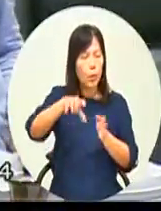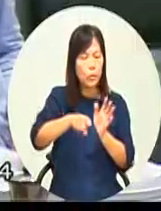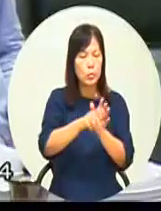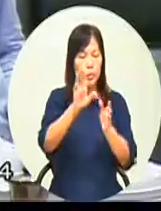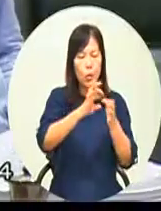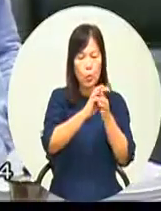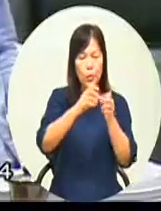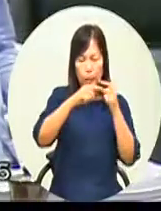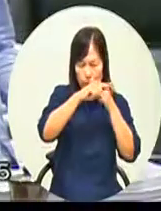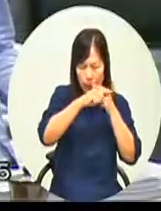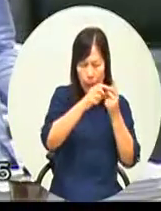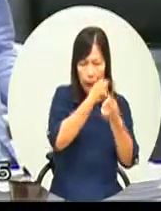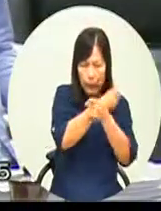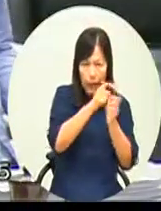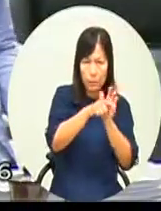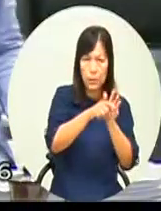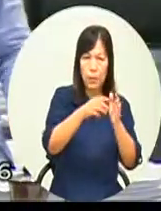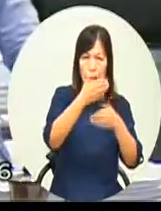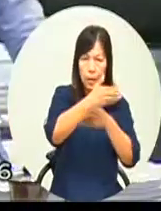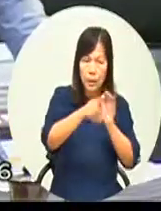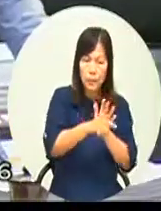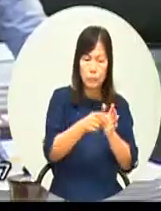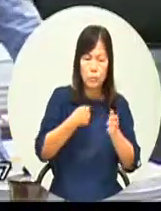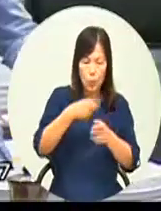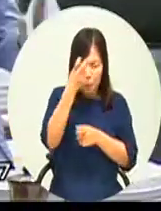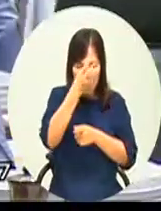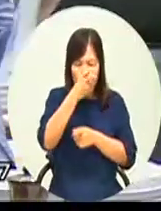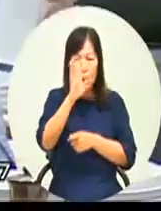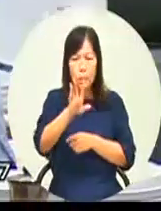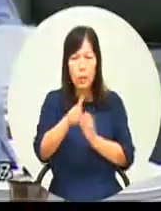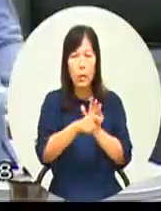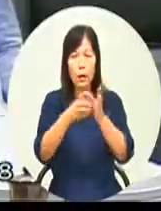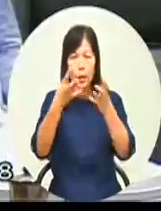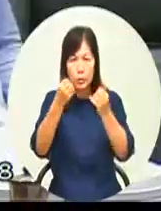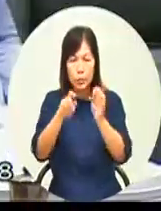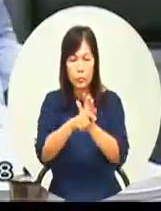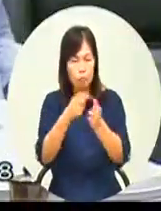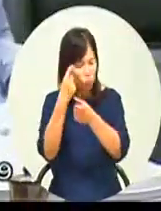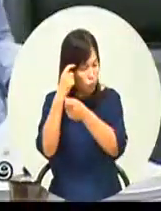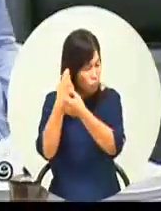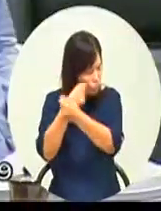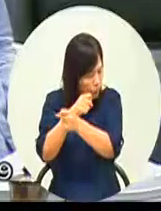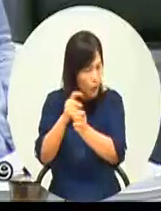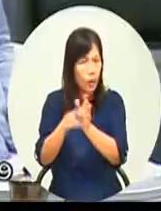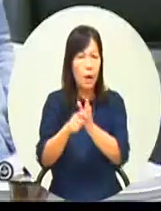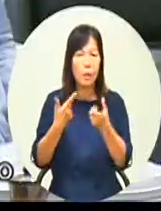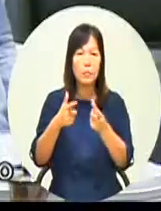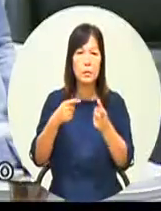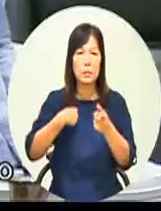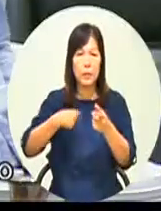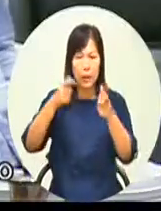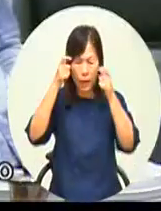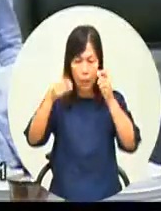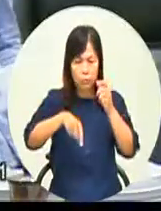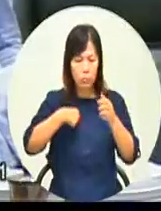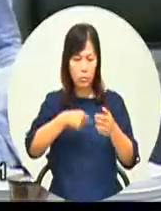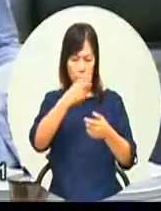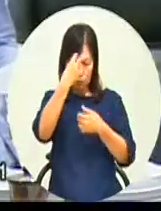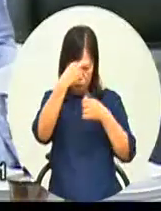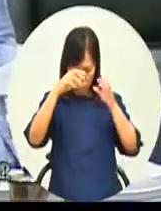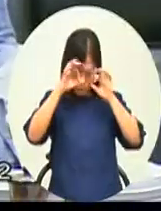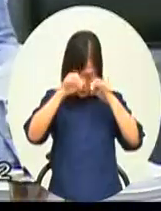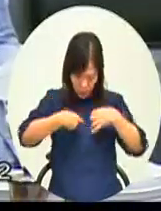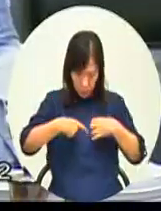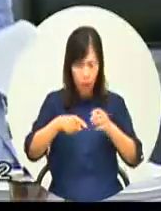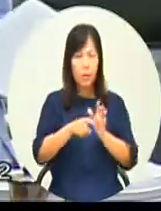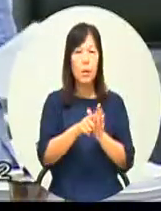科室可以去查一下哈，那把这些数字拿来当作参考，不要只有在高雄市自己看自己，那这